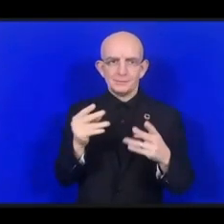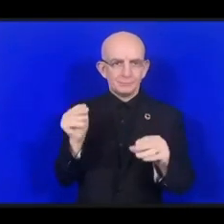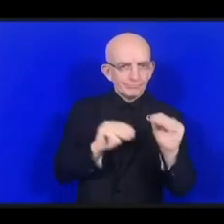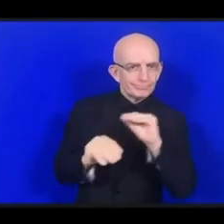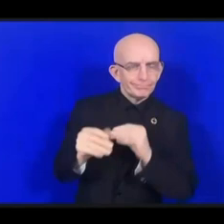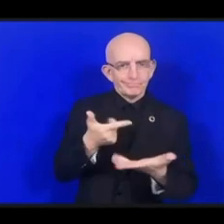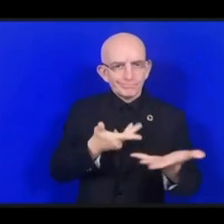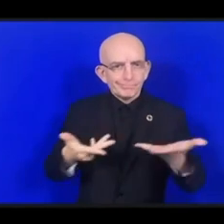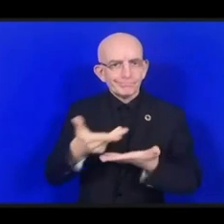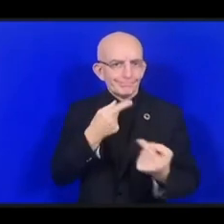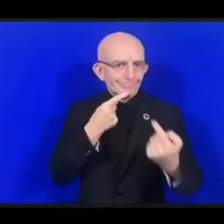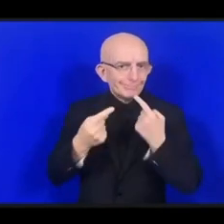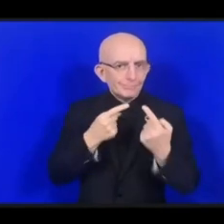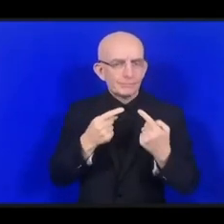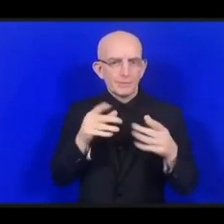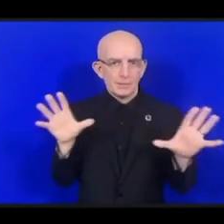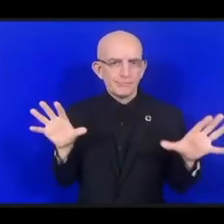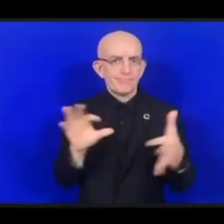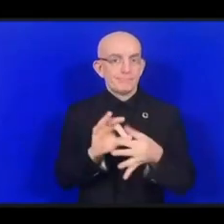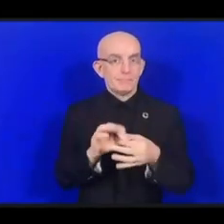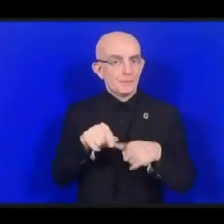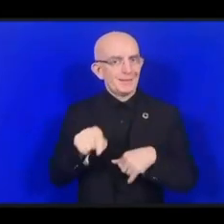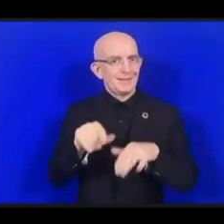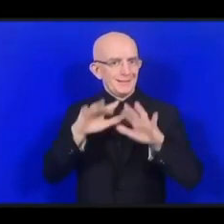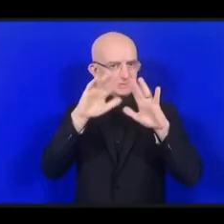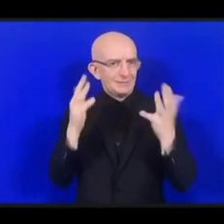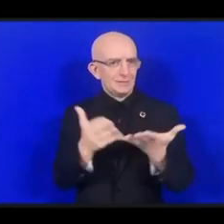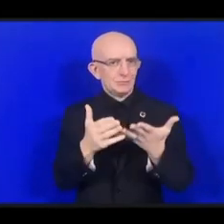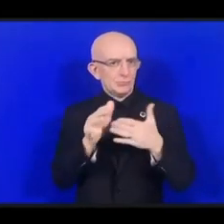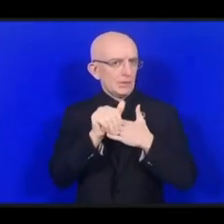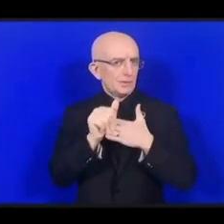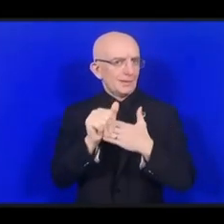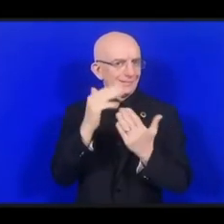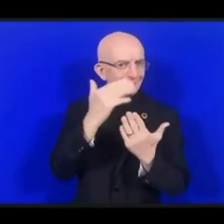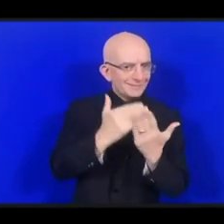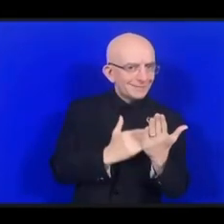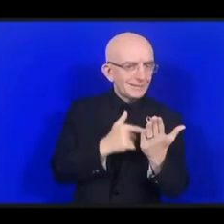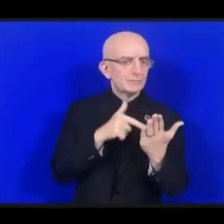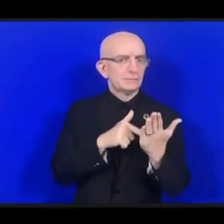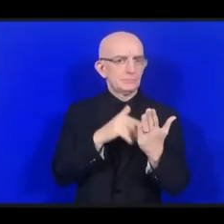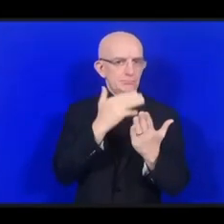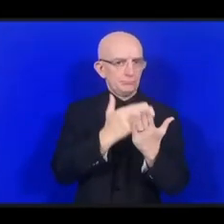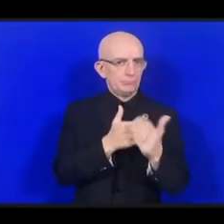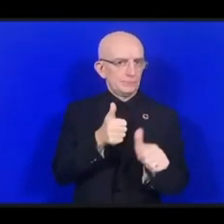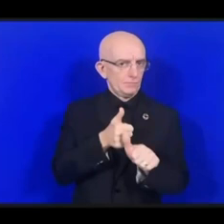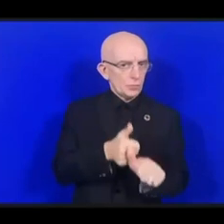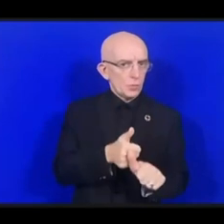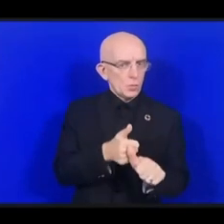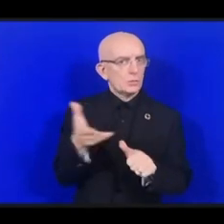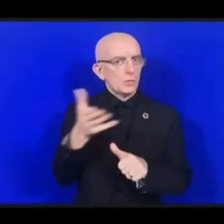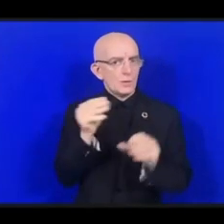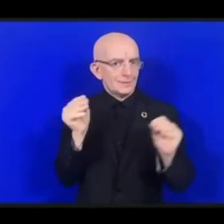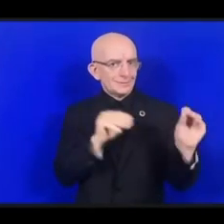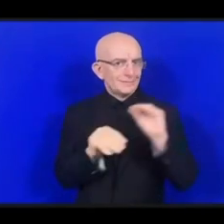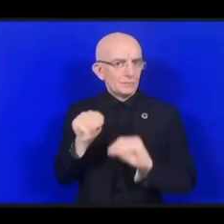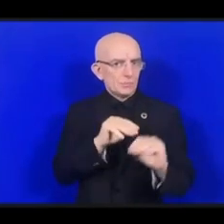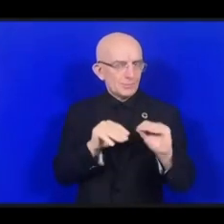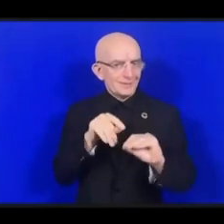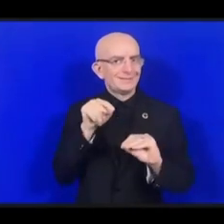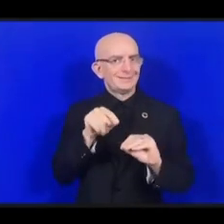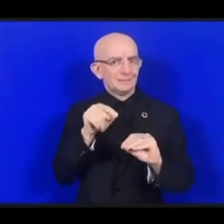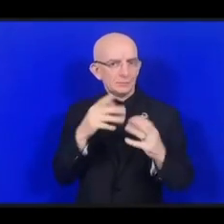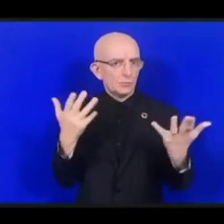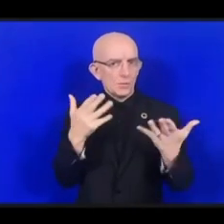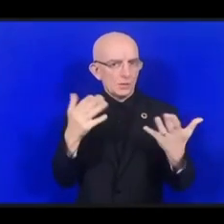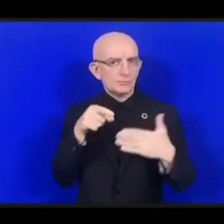عالميه ومدونه سلوك بالنسبه لمطوري نظم الذكاء الاصطناعي هذه المبادرات هامه للغايه